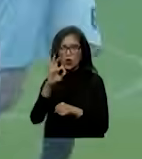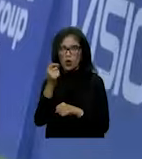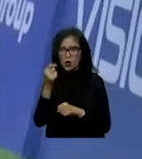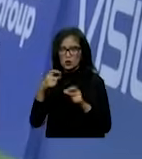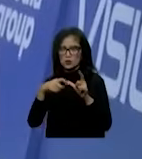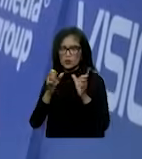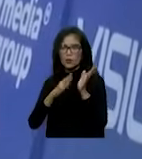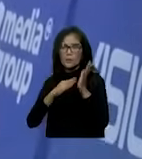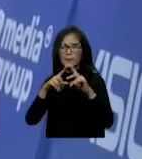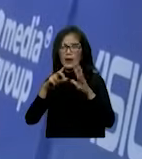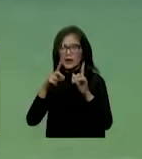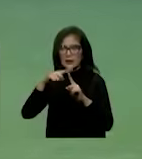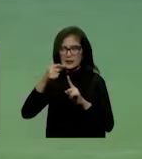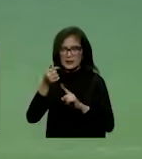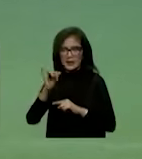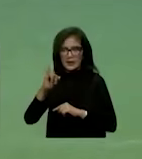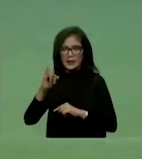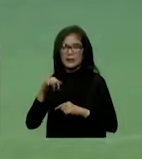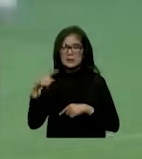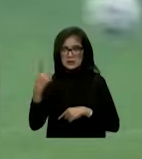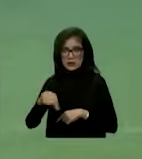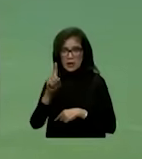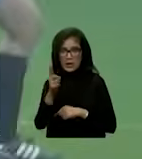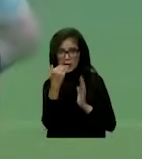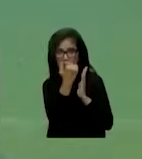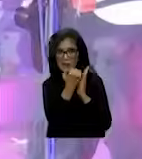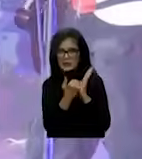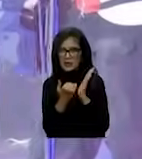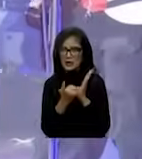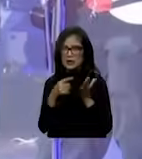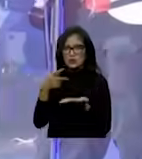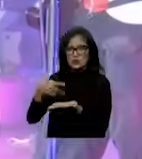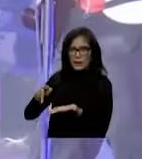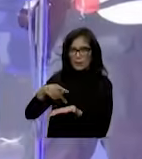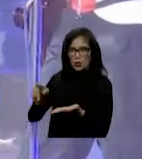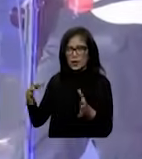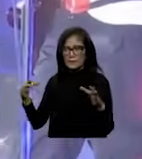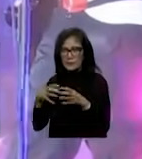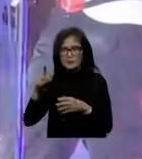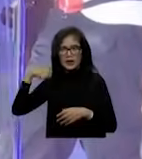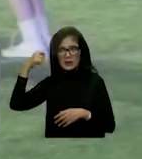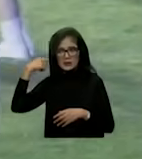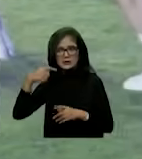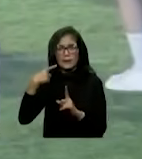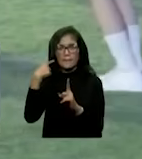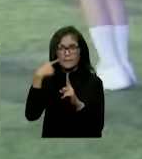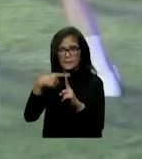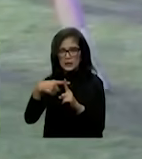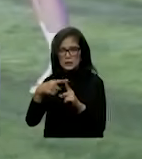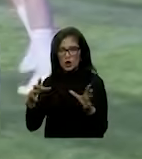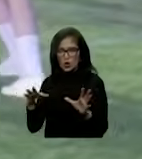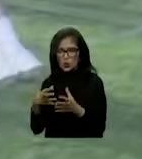yang diikuti puluhan artis Indonesia, serta dimeriahkan penampilan grup musik Niji dan